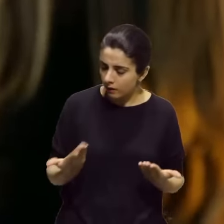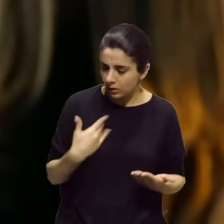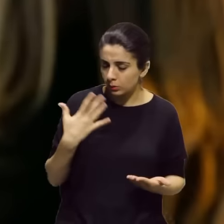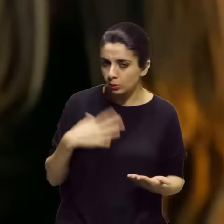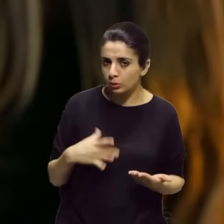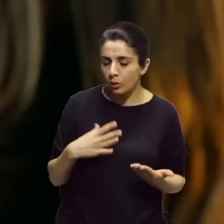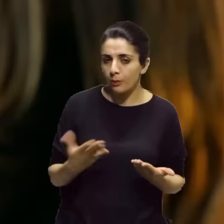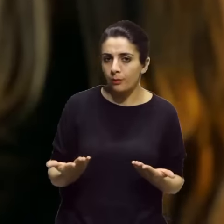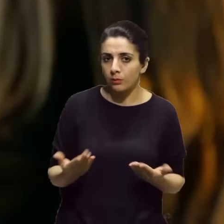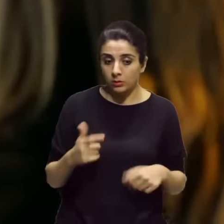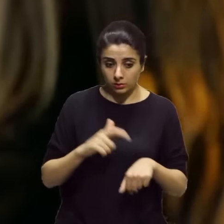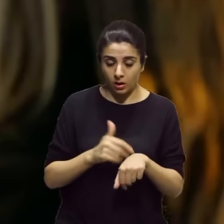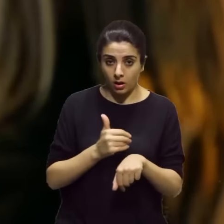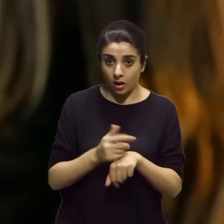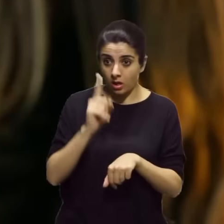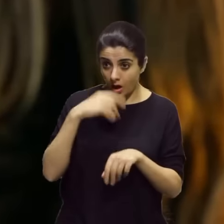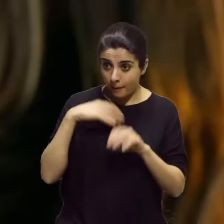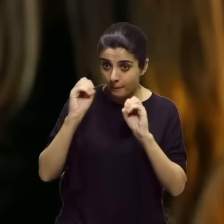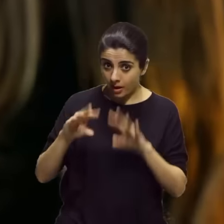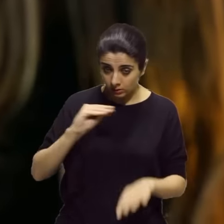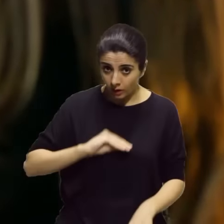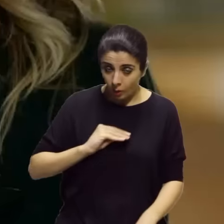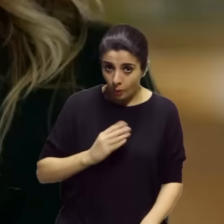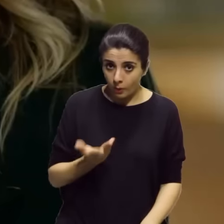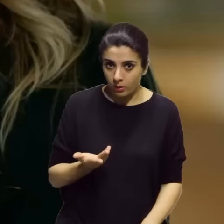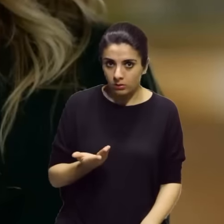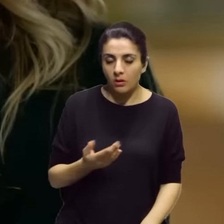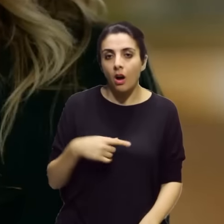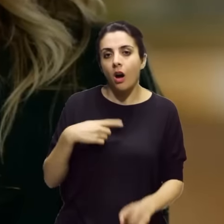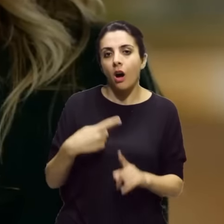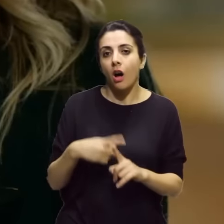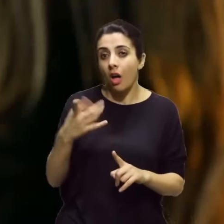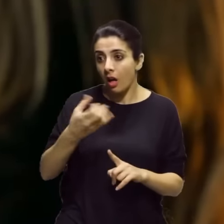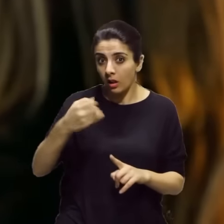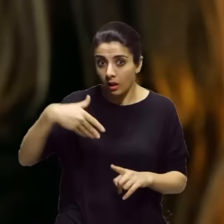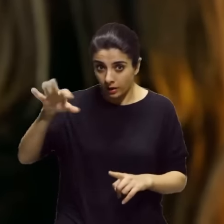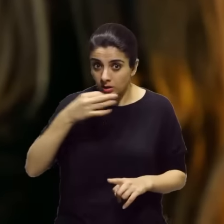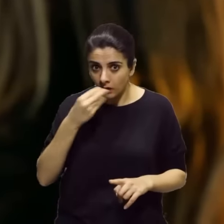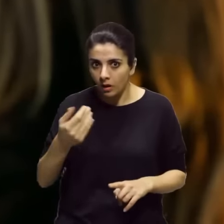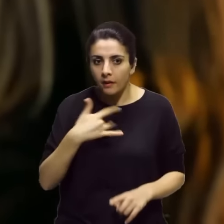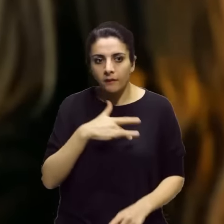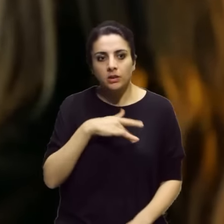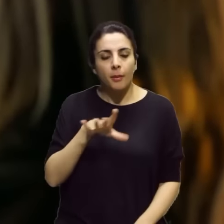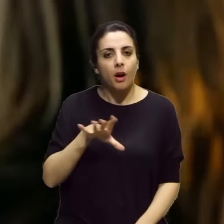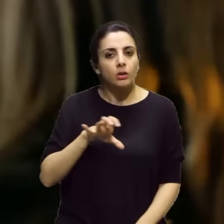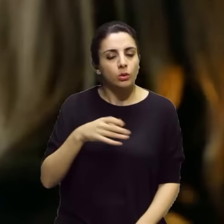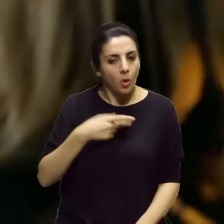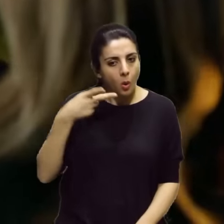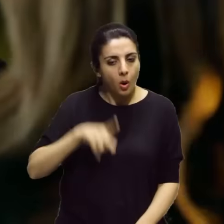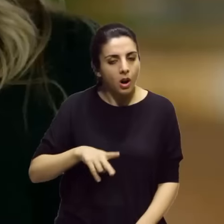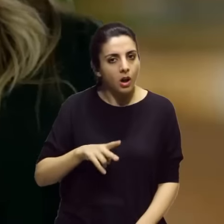eminim. Bu saatten sonra seni tek başına bırakacağım mı sandın? Ayrıca senin götürmelerine izin verdim diye vicdan azabından ödüyorum az